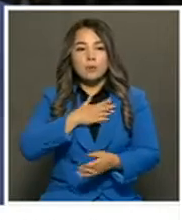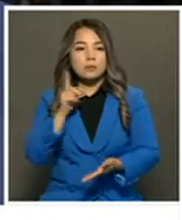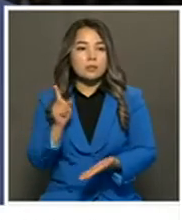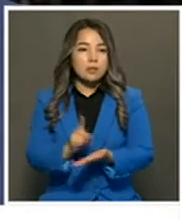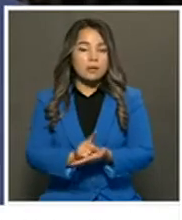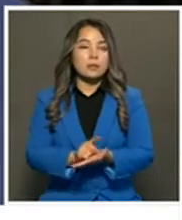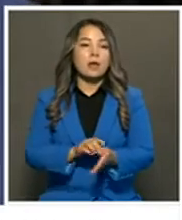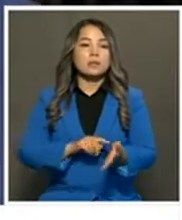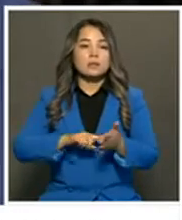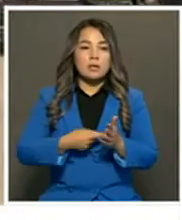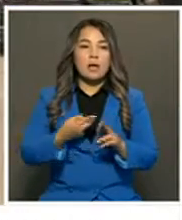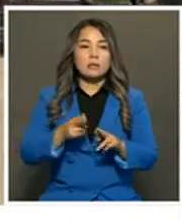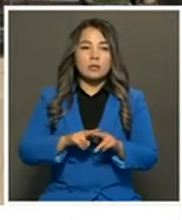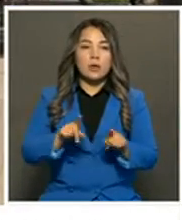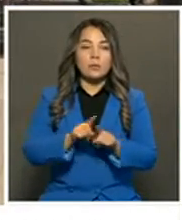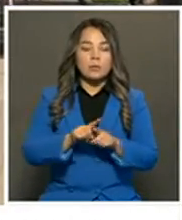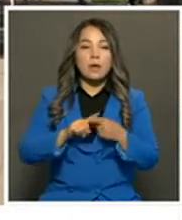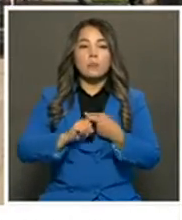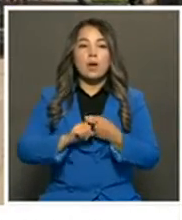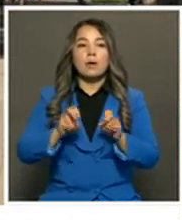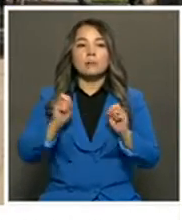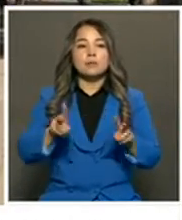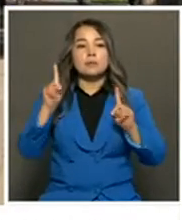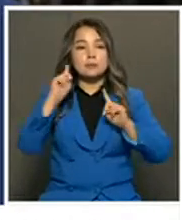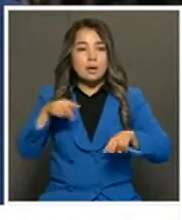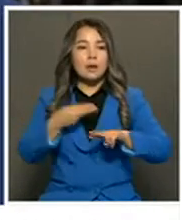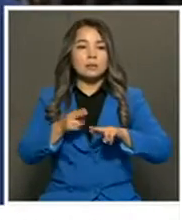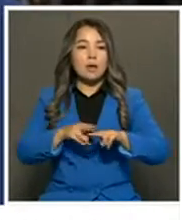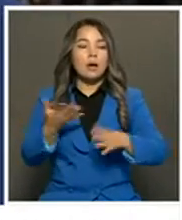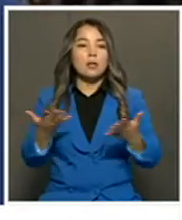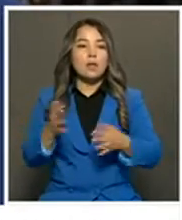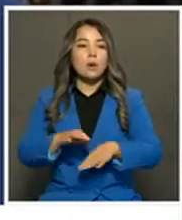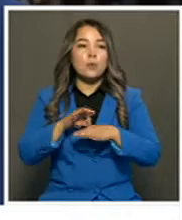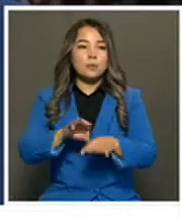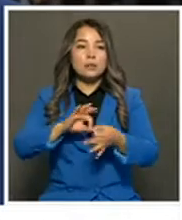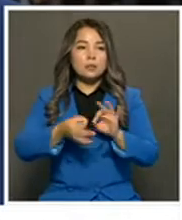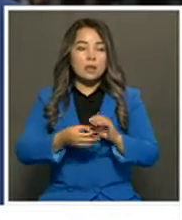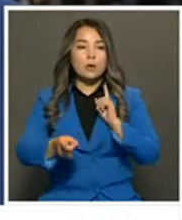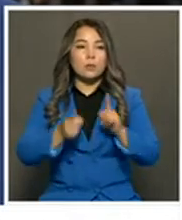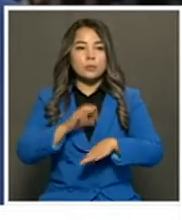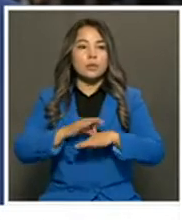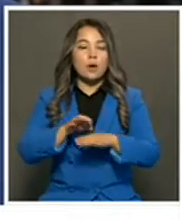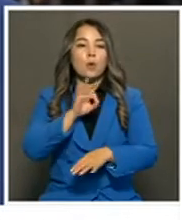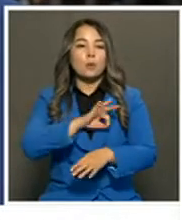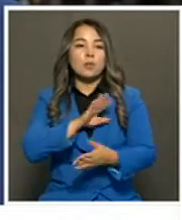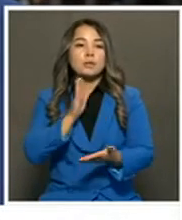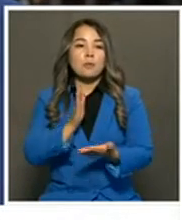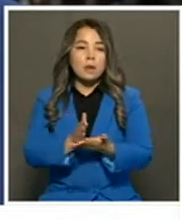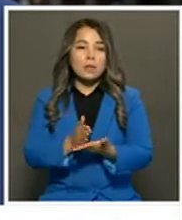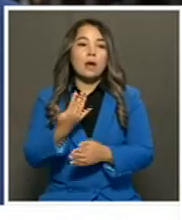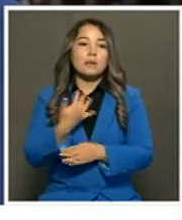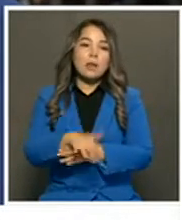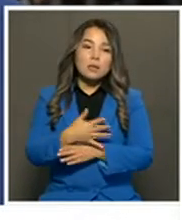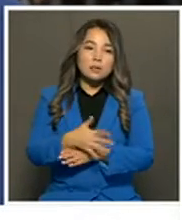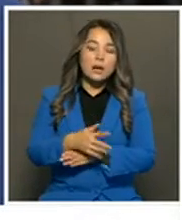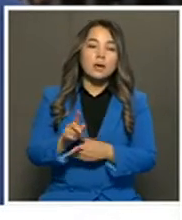қатар пандемия індетіне байланысты біз қалай өткіземіз ол кезде. Оның бәрін біз қазір сол шараларды қолданып жатырмыз. Далада өткіземіз